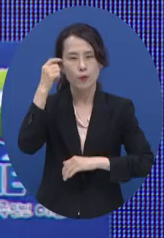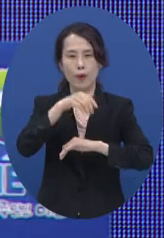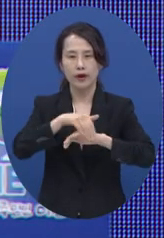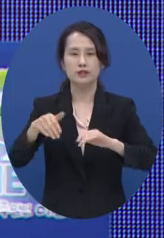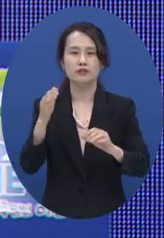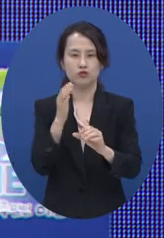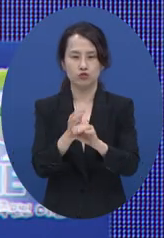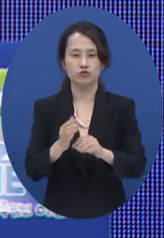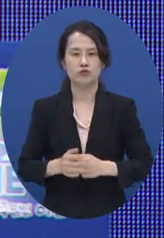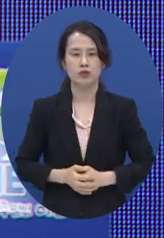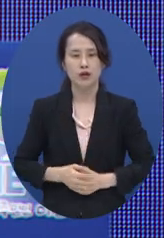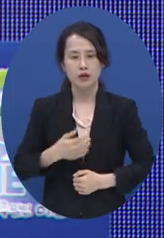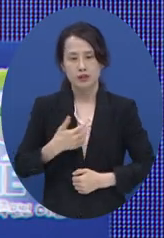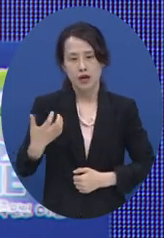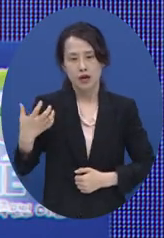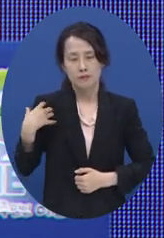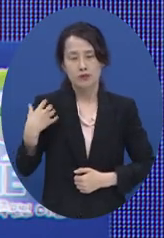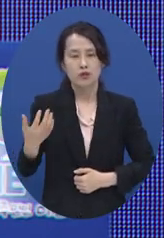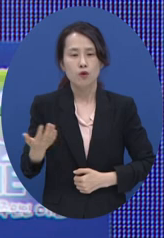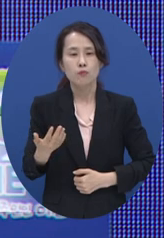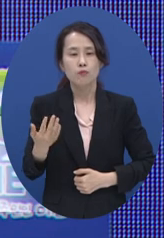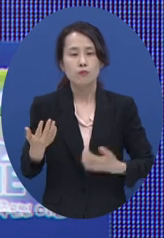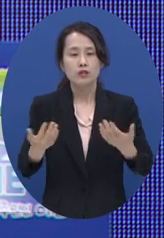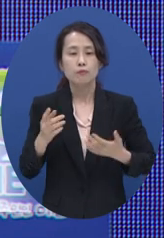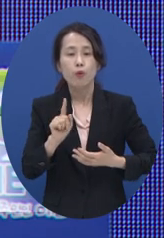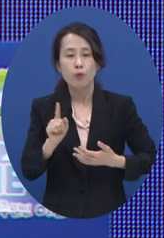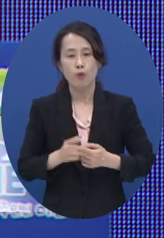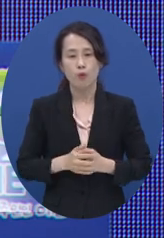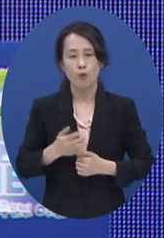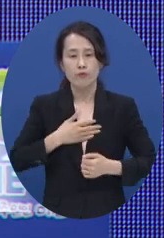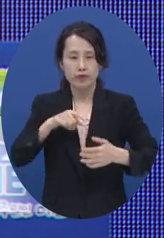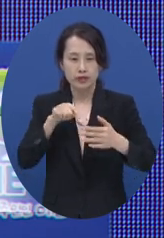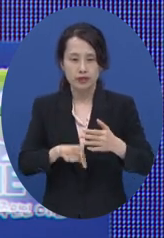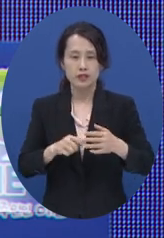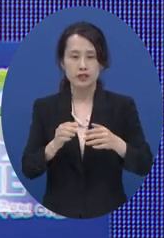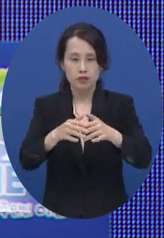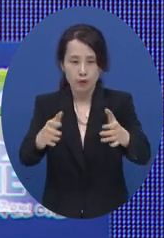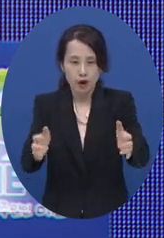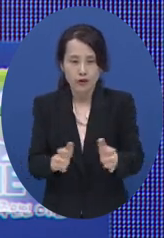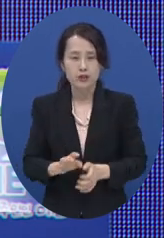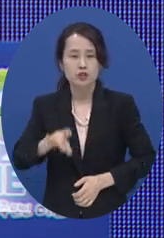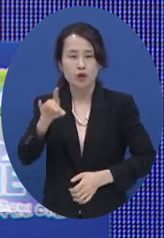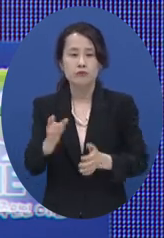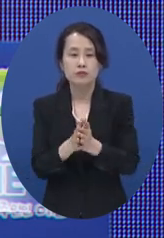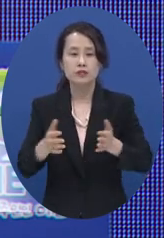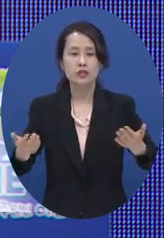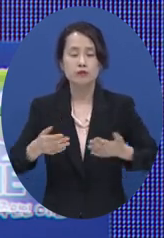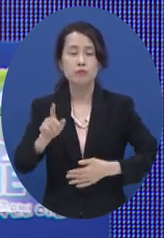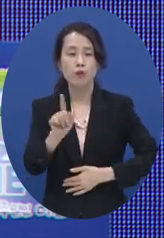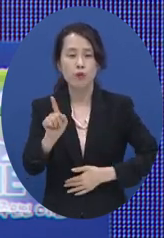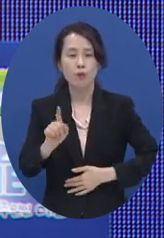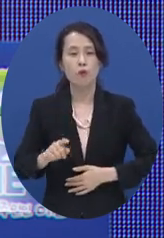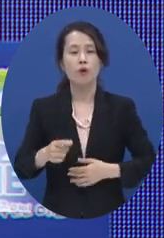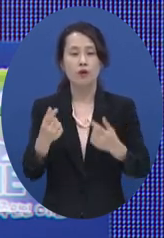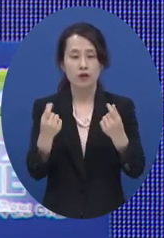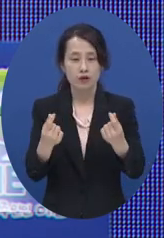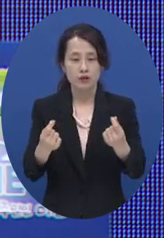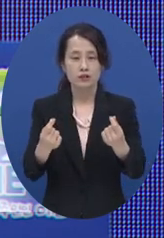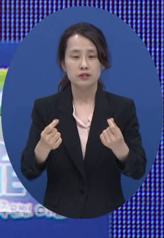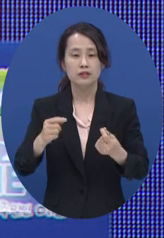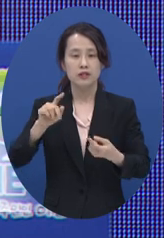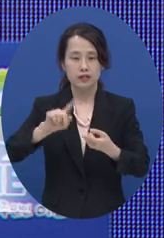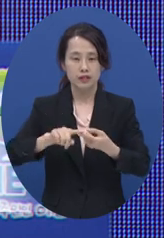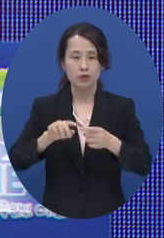역할이 무엇인가? 내가 속해 있는 기관에서 초동적으로 해야 될 일들이 무엇인가? 이러한